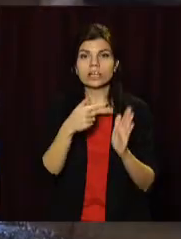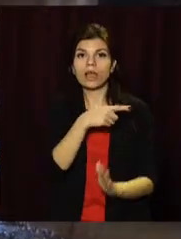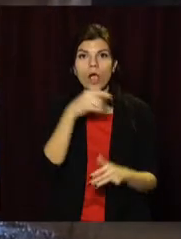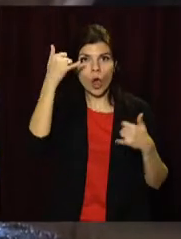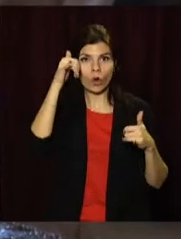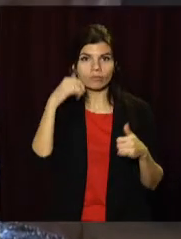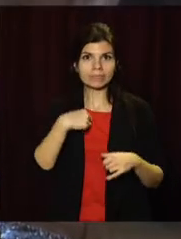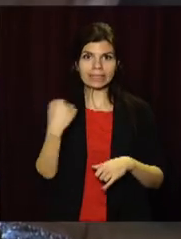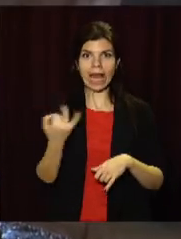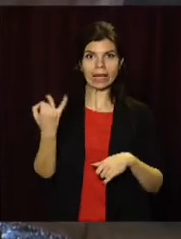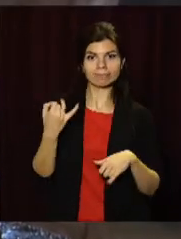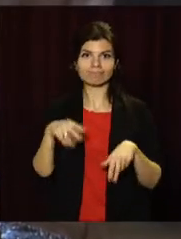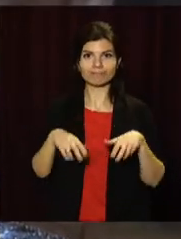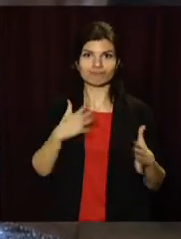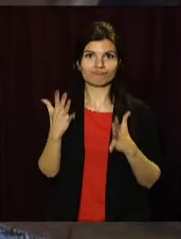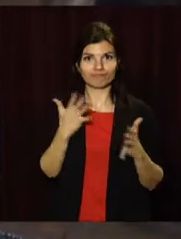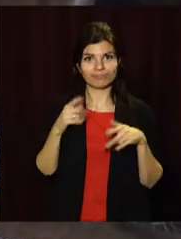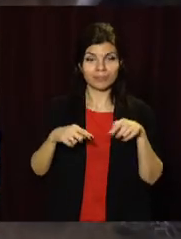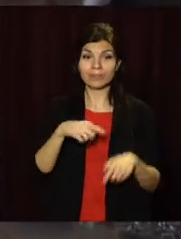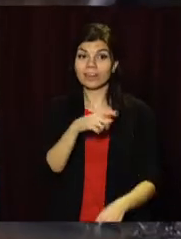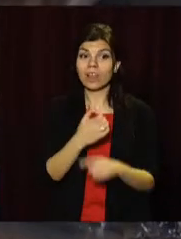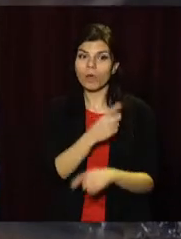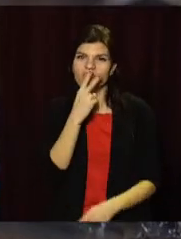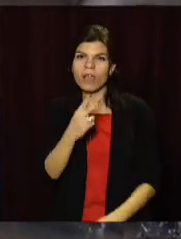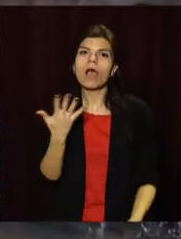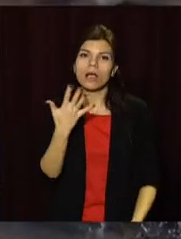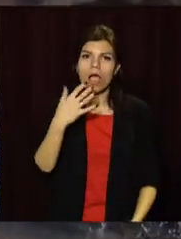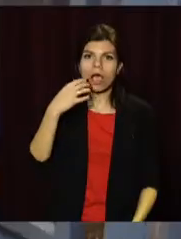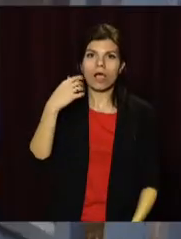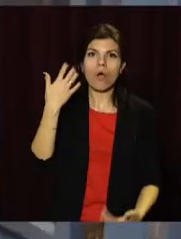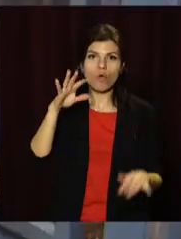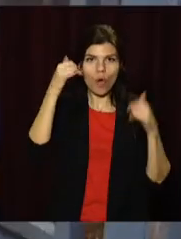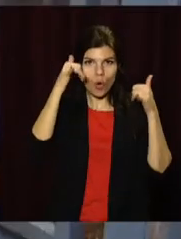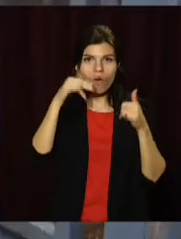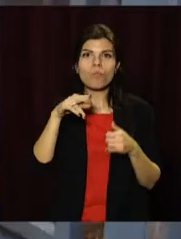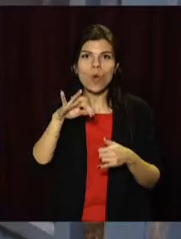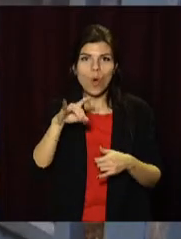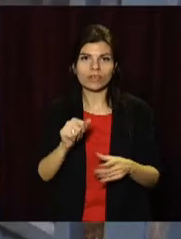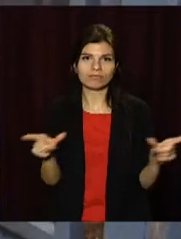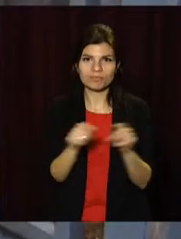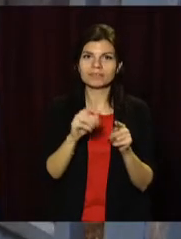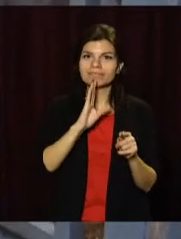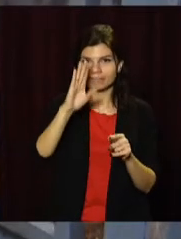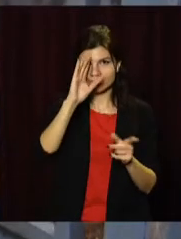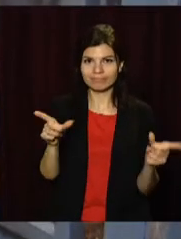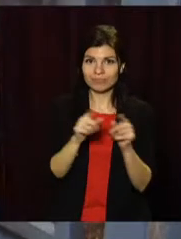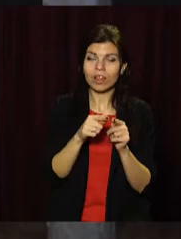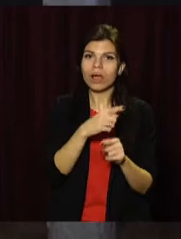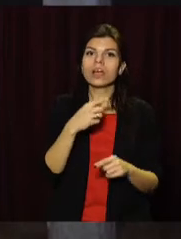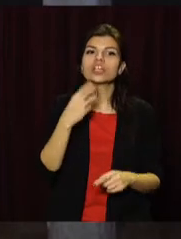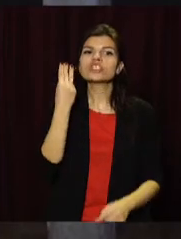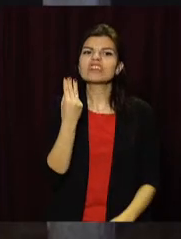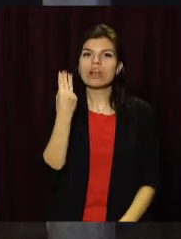интерес. Так, за допомогою селена технік завжди бачить, яку корівку час осіменити. Тут вирощують елітну швейцарську породу.